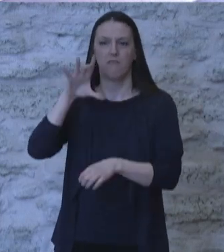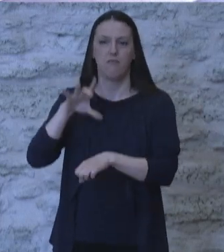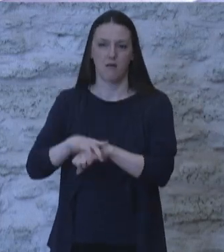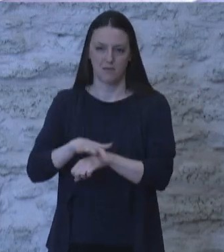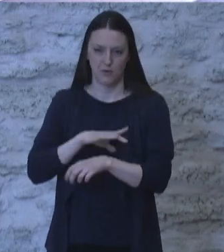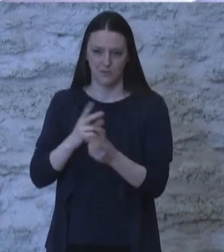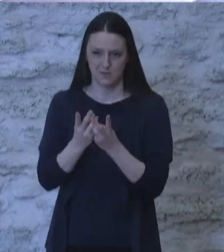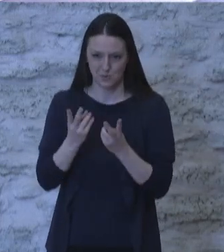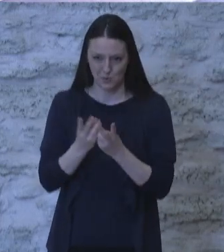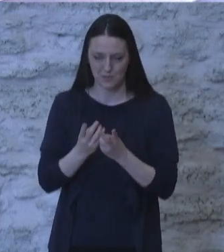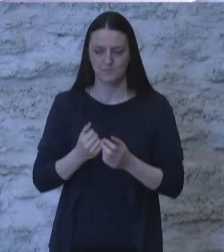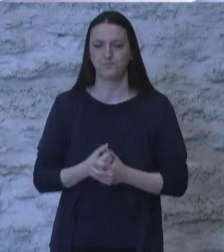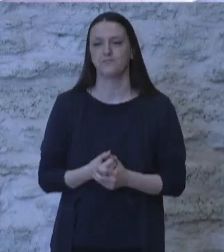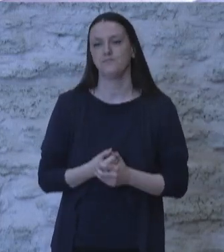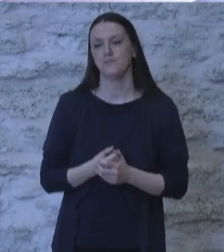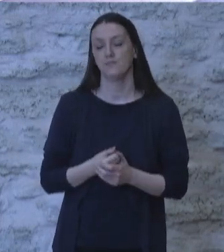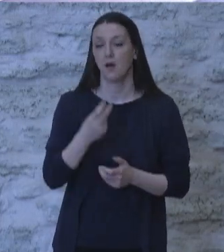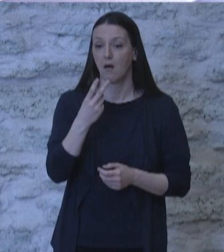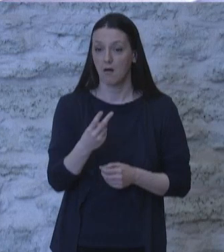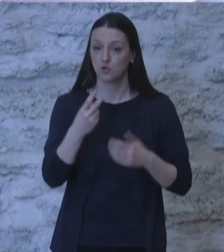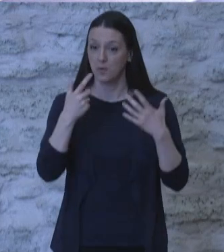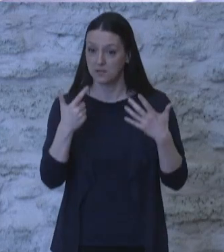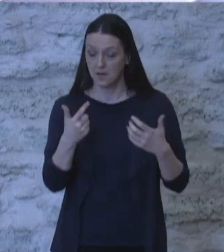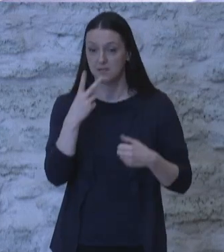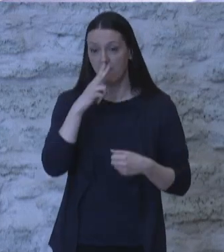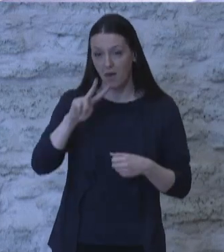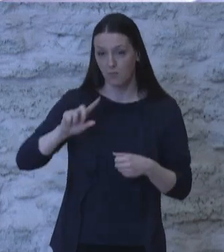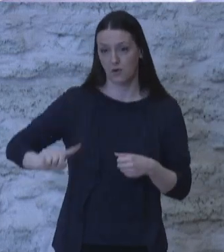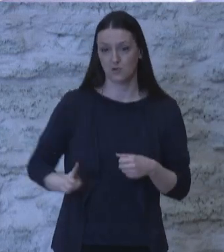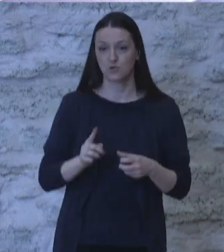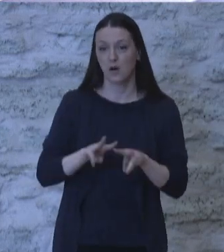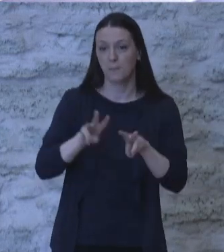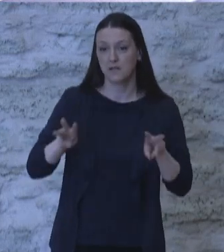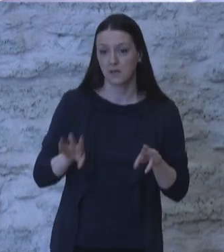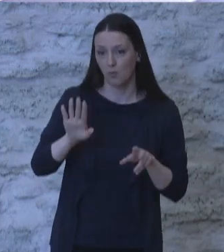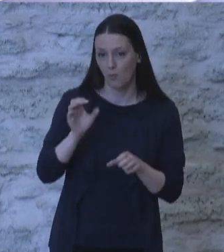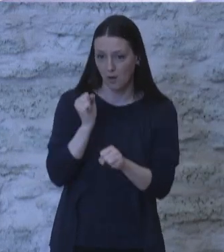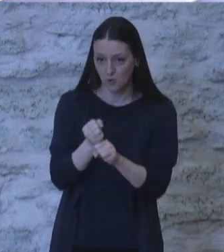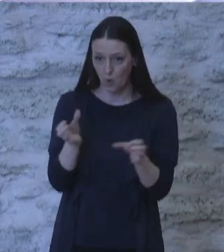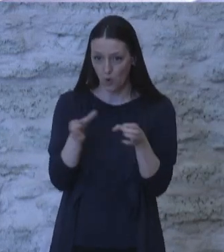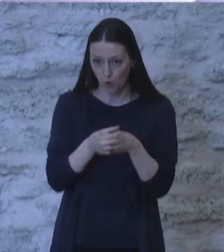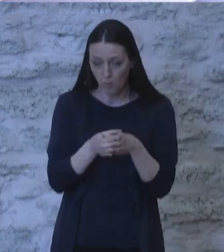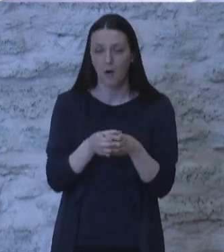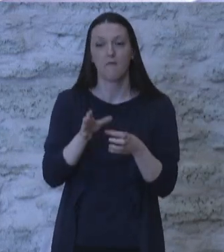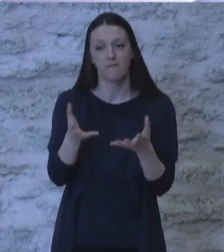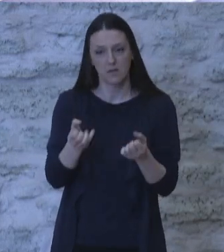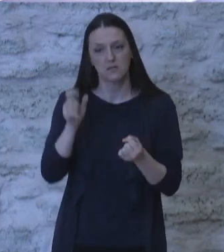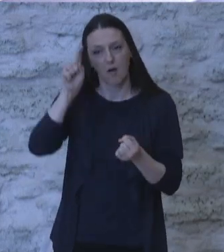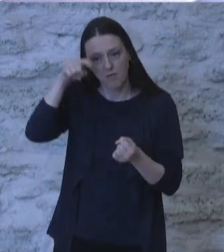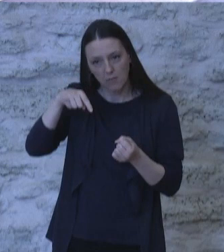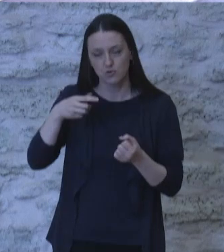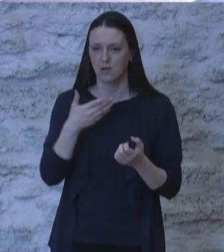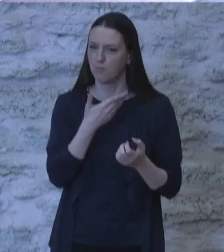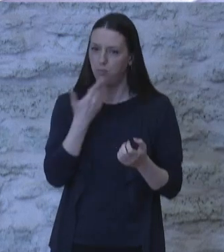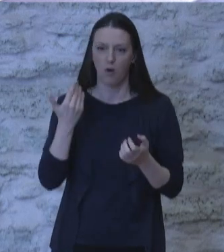siin praegu juba väärinfot edastanud. 27. veebraar võttis sootsiaalministeriumi poolt juhitud töörühm üldise seisukoha, et ei peeta